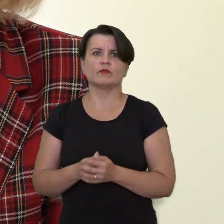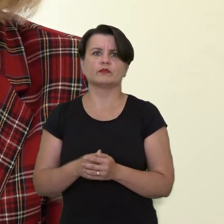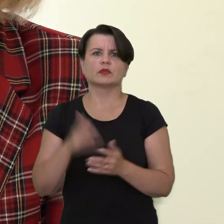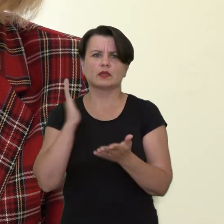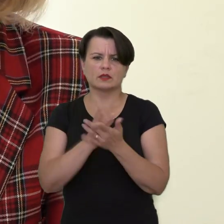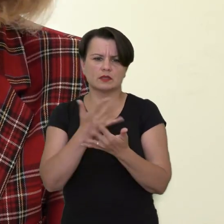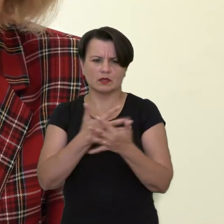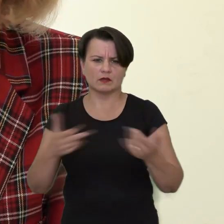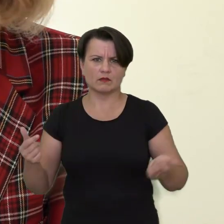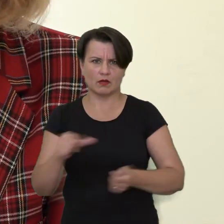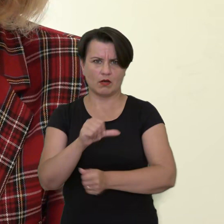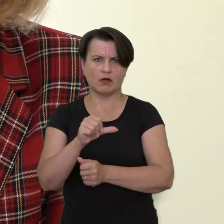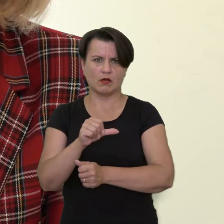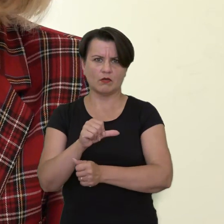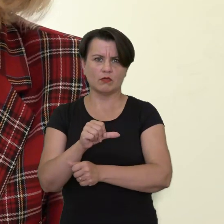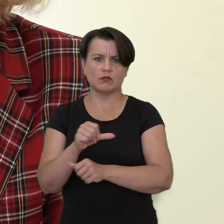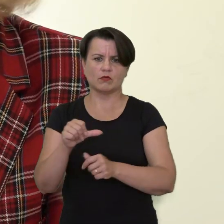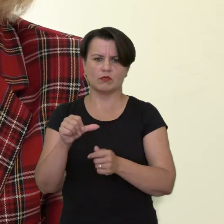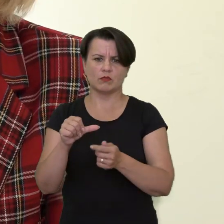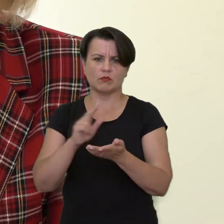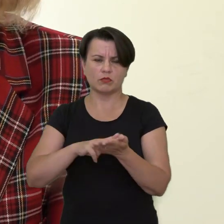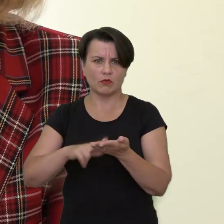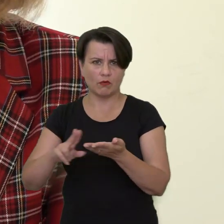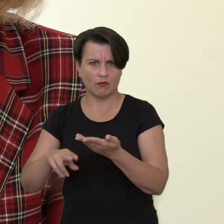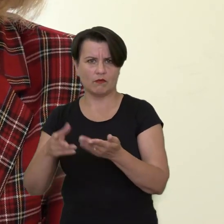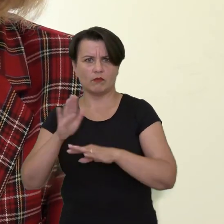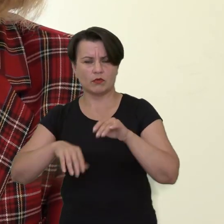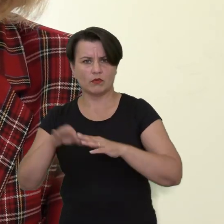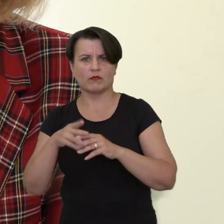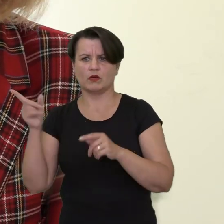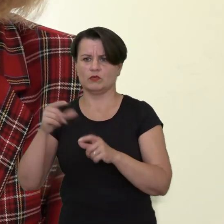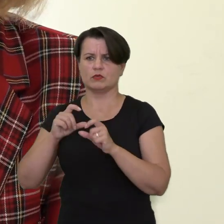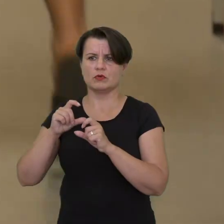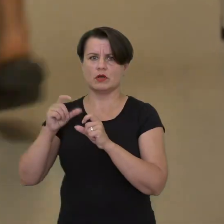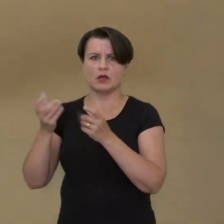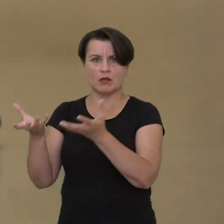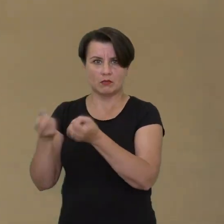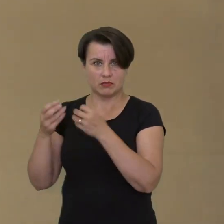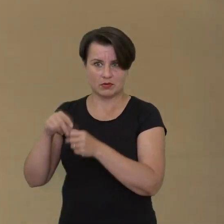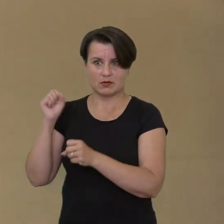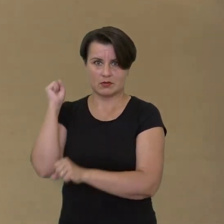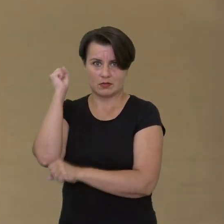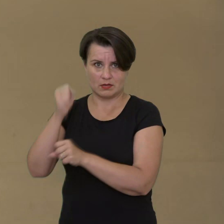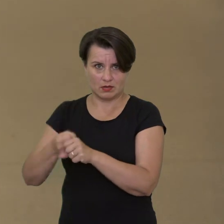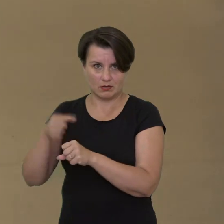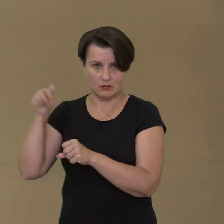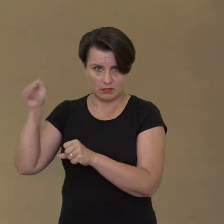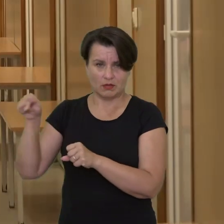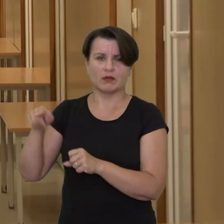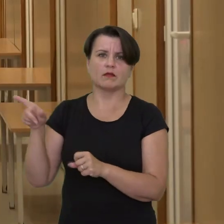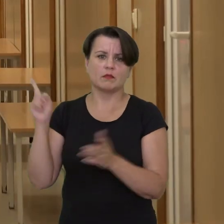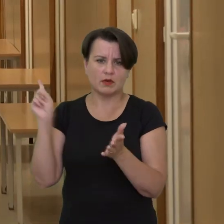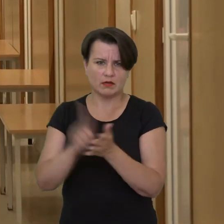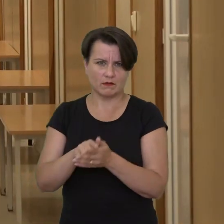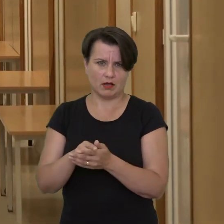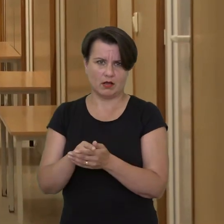Yra visa eilė profesijų, kur darbdavys netgi privalo paskiepyti savo darbuotojus. Ar tie skiepai reikalingi, ar jie